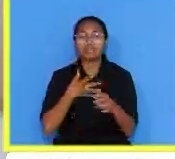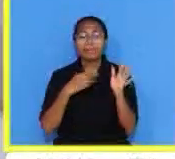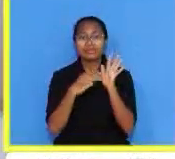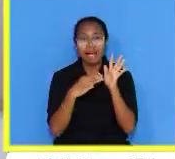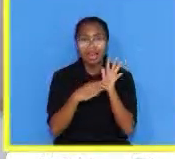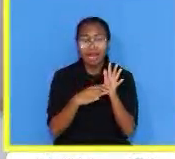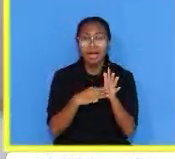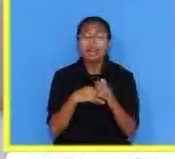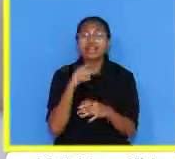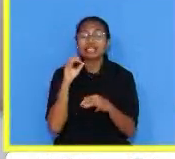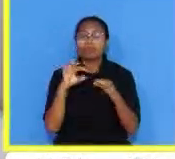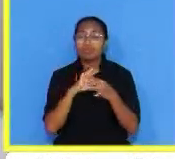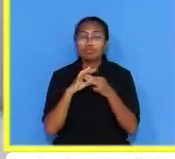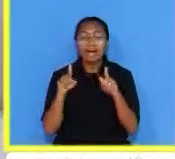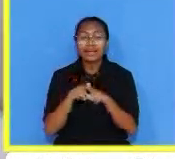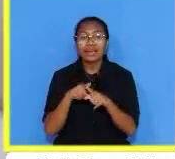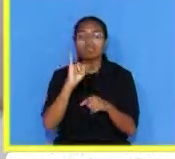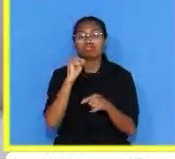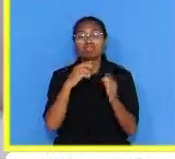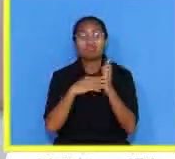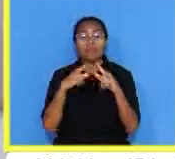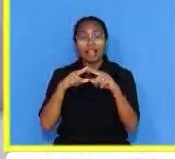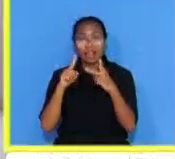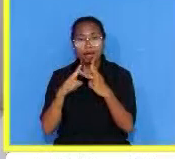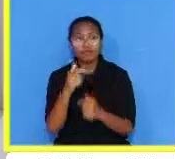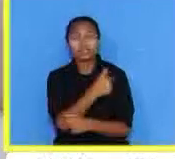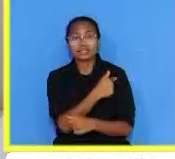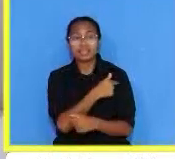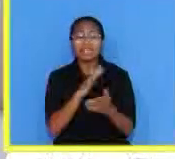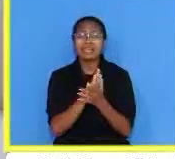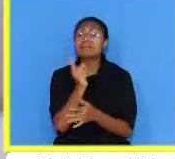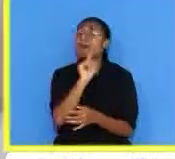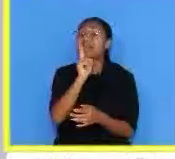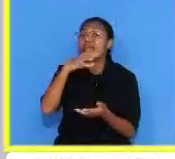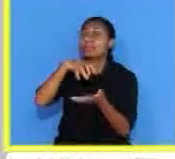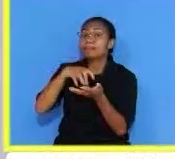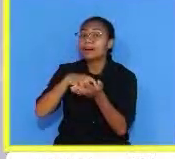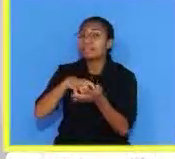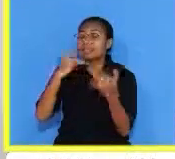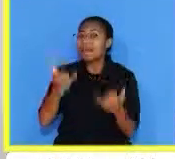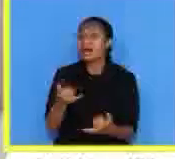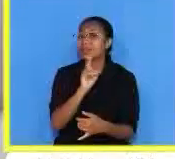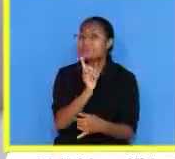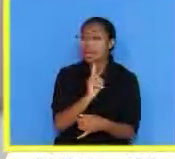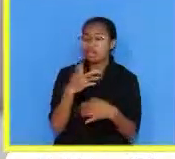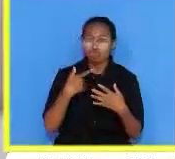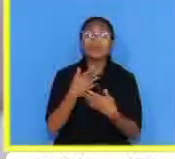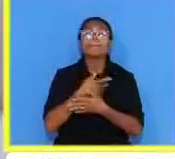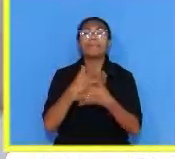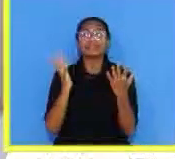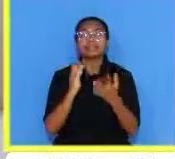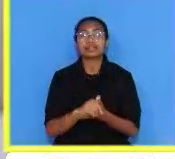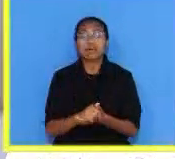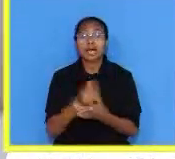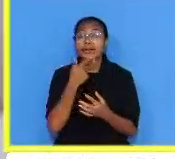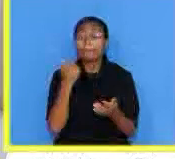soal jumlah vaksin dan di mana kita berada. Jadi itu sudah bebas. Yang